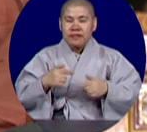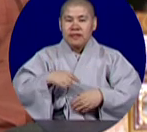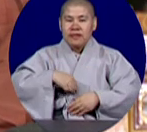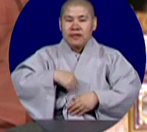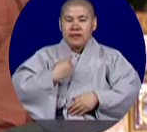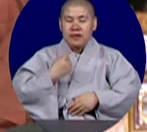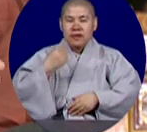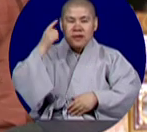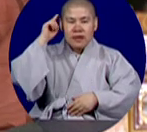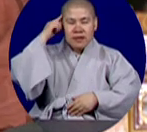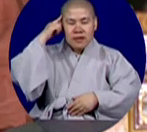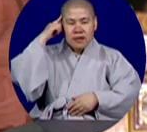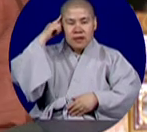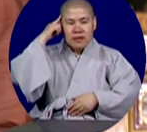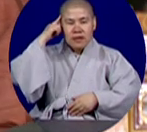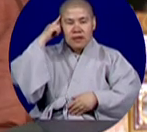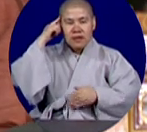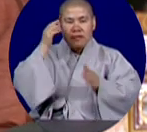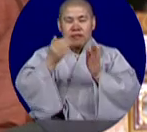자신의 생각을 경계하고